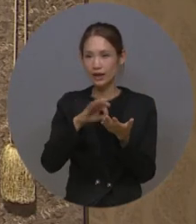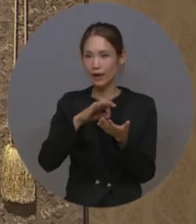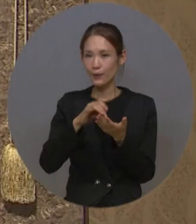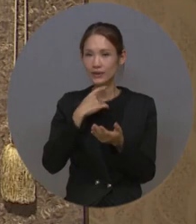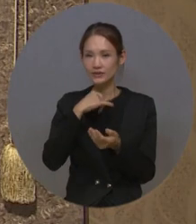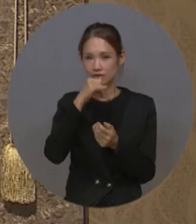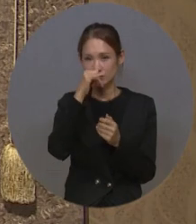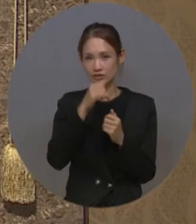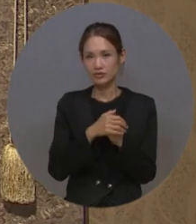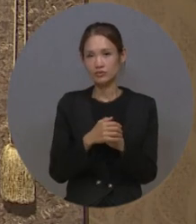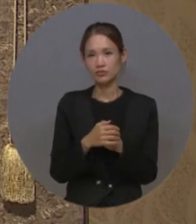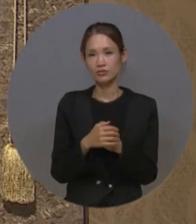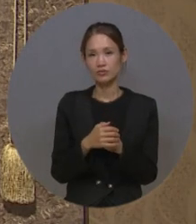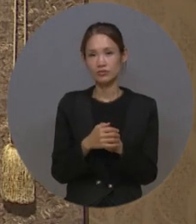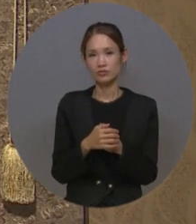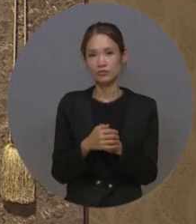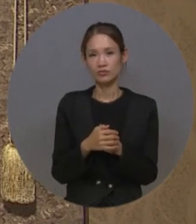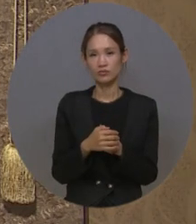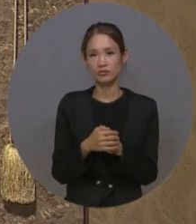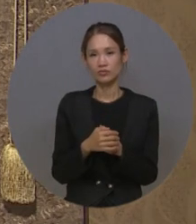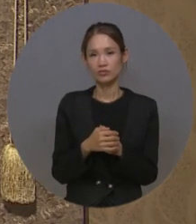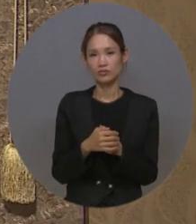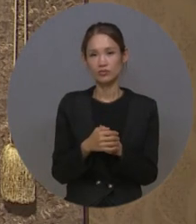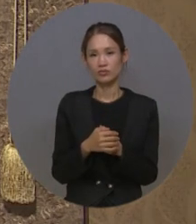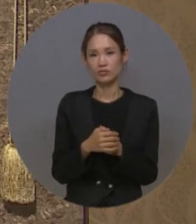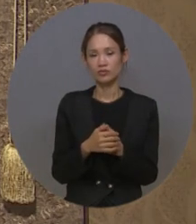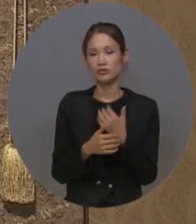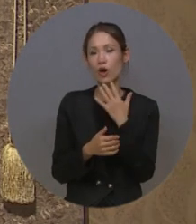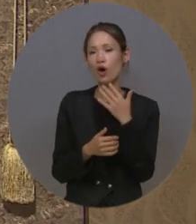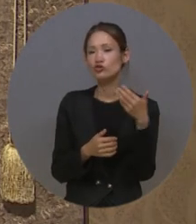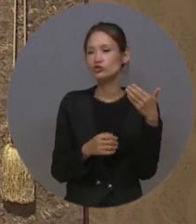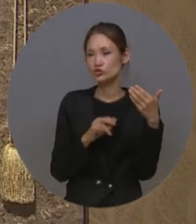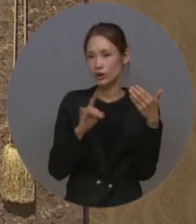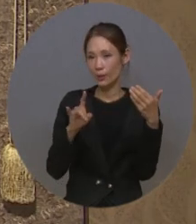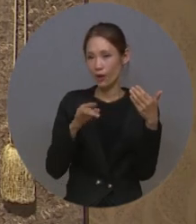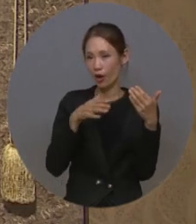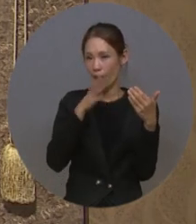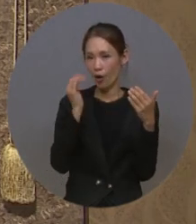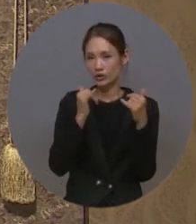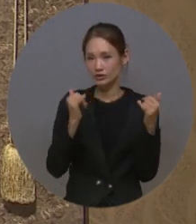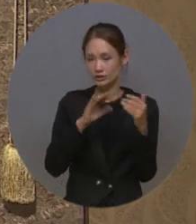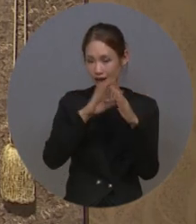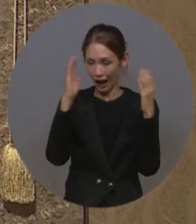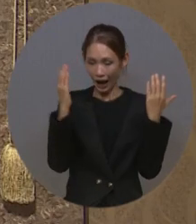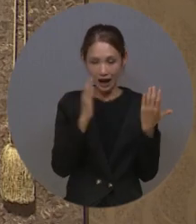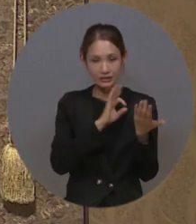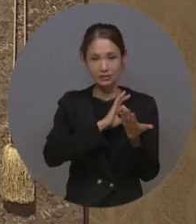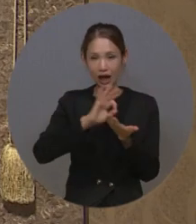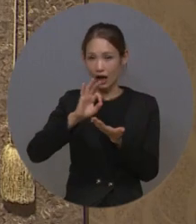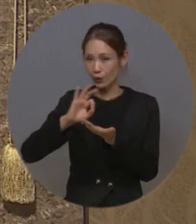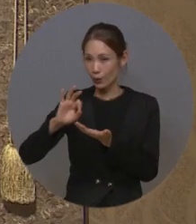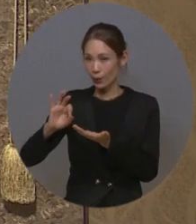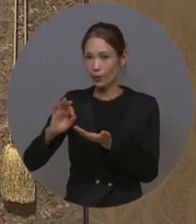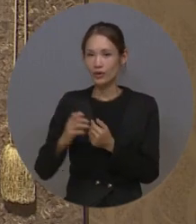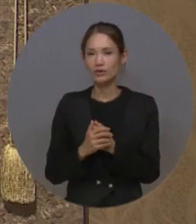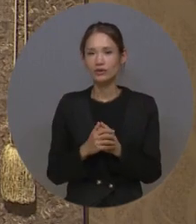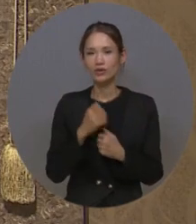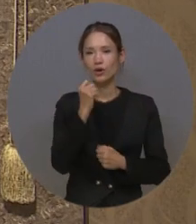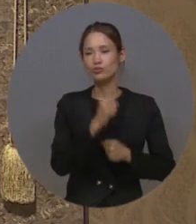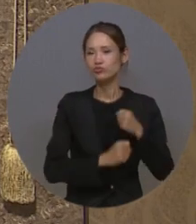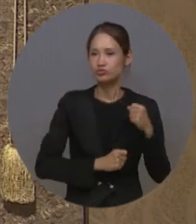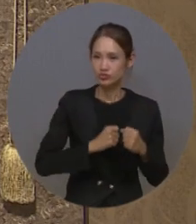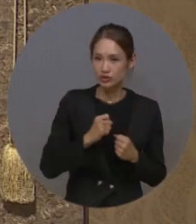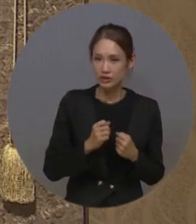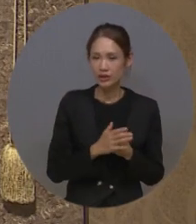정말요? 그리고 뭐 90대 어르신도 다 쓰고. 정말 이거는 뭐 프리사이즈기 때문에